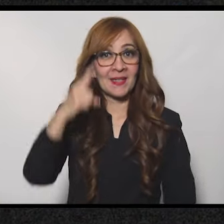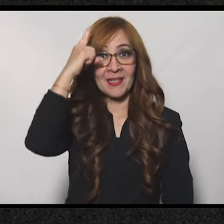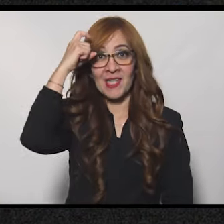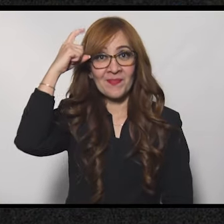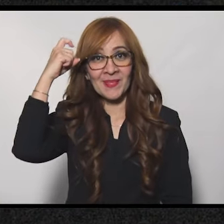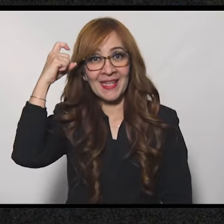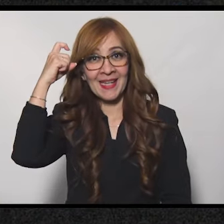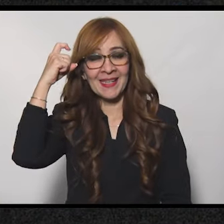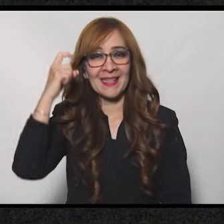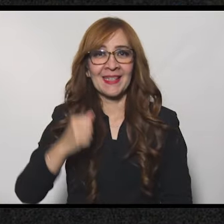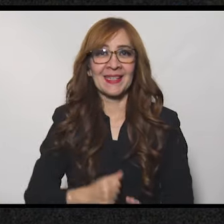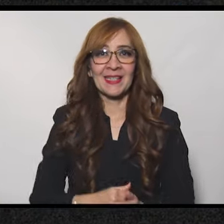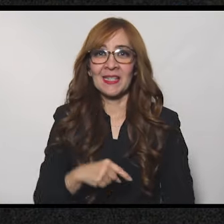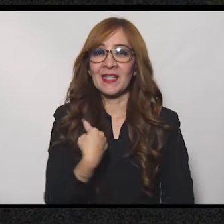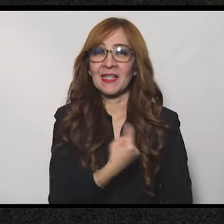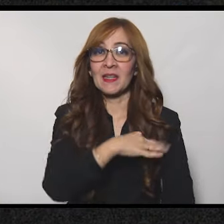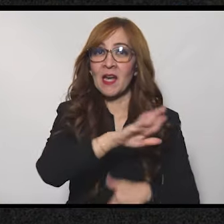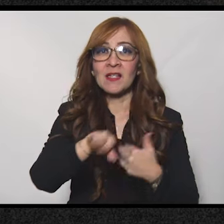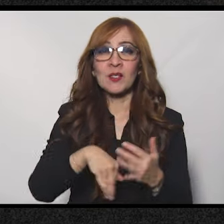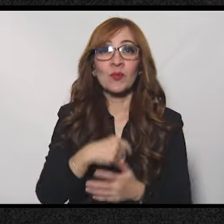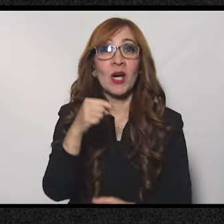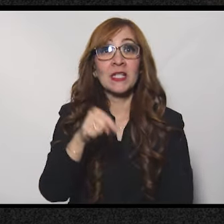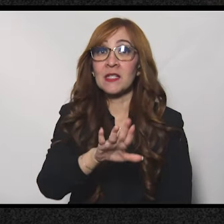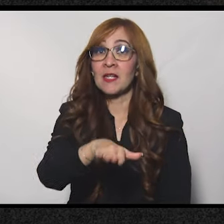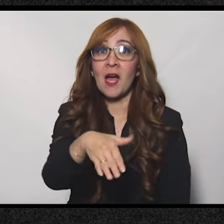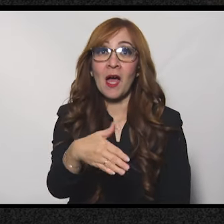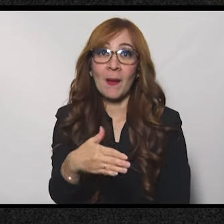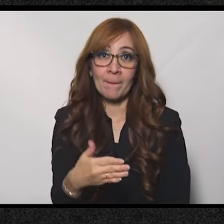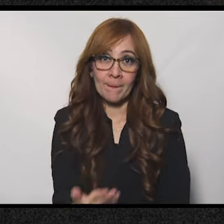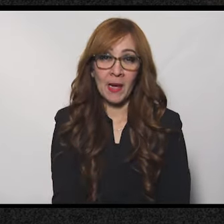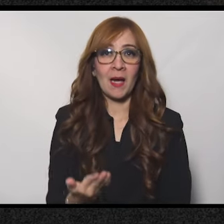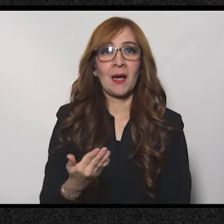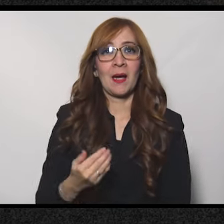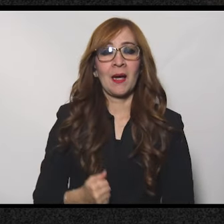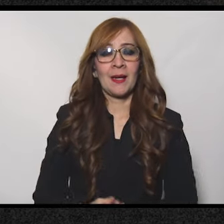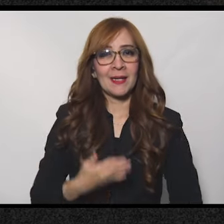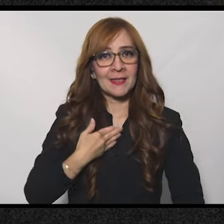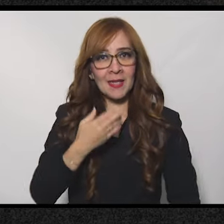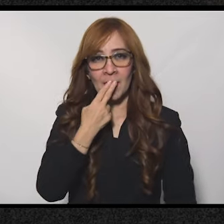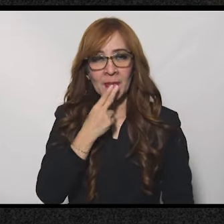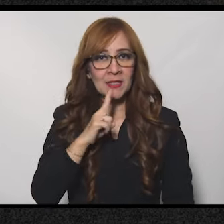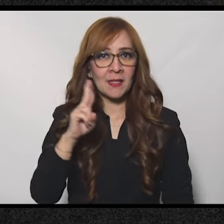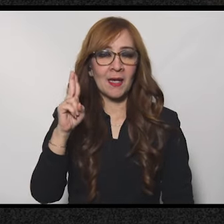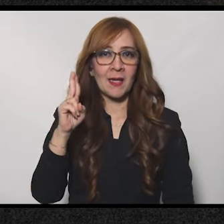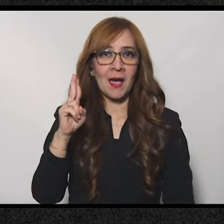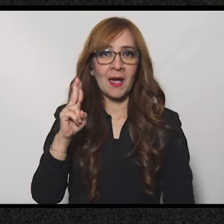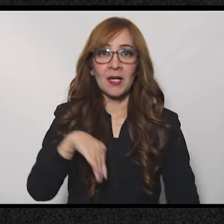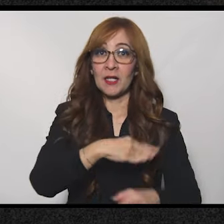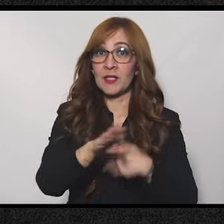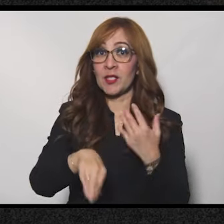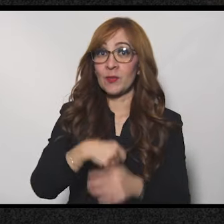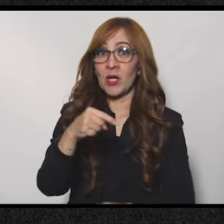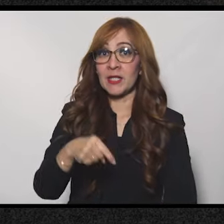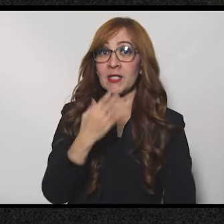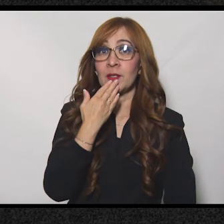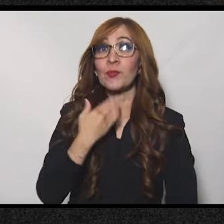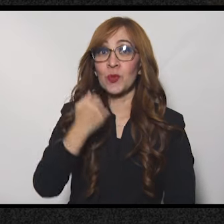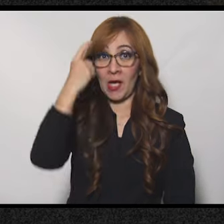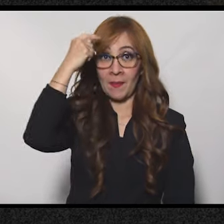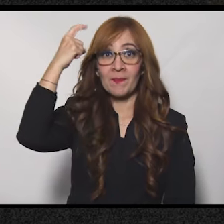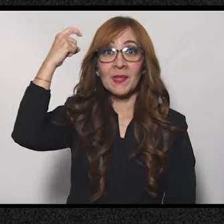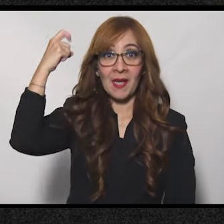Impian daripada kita semua di sini itu apa? Saya percaya kita semua di sini ada impian